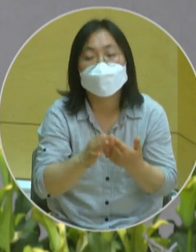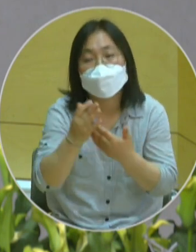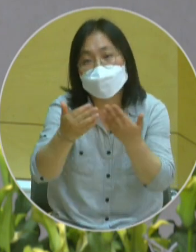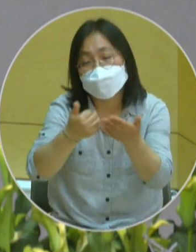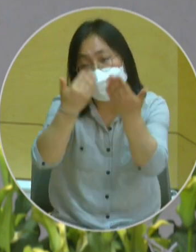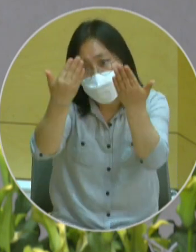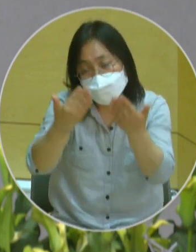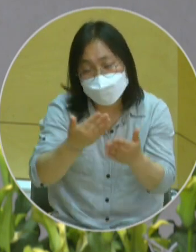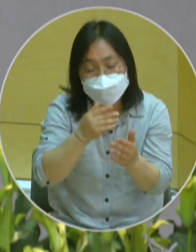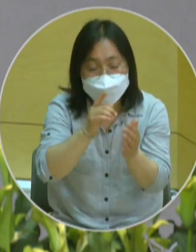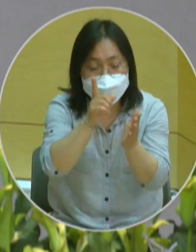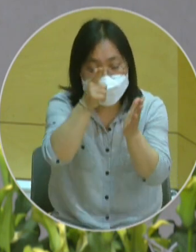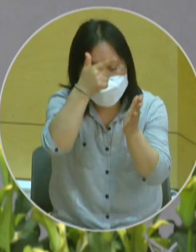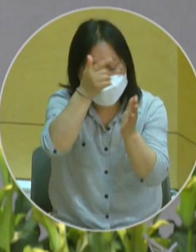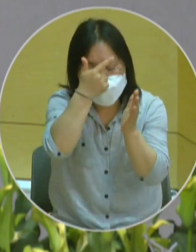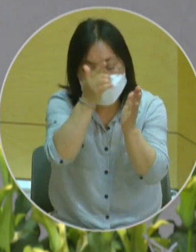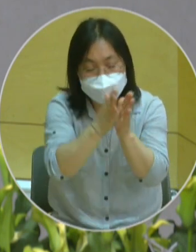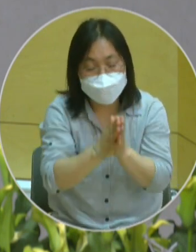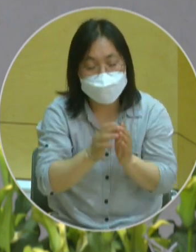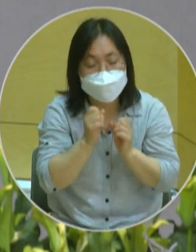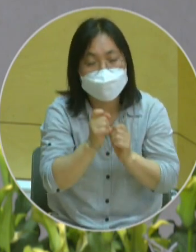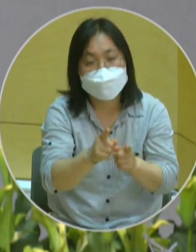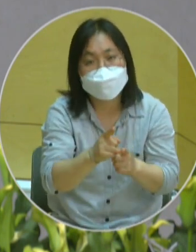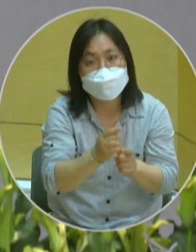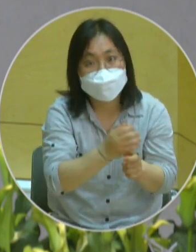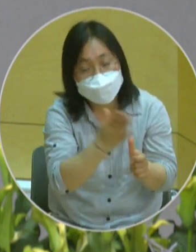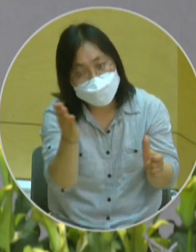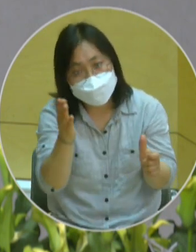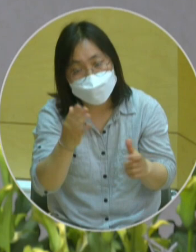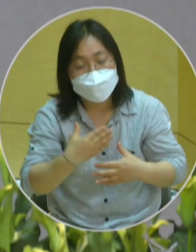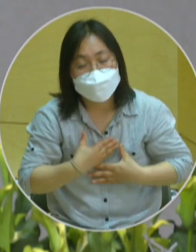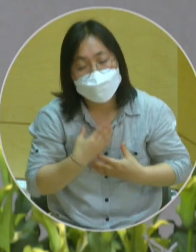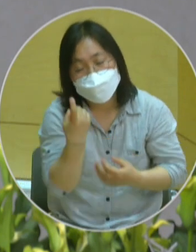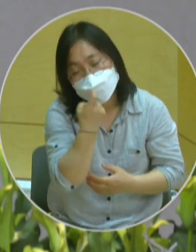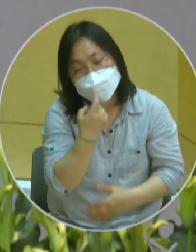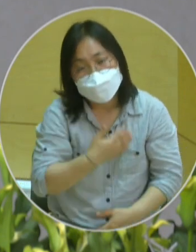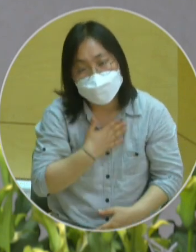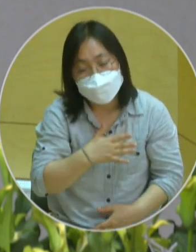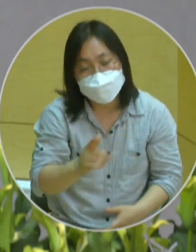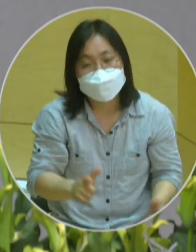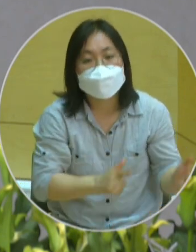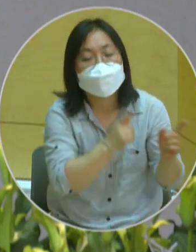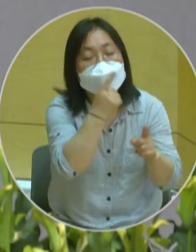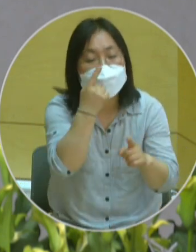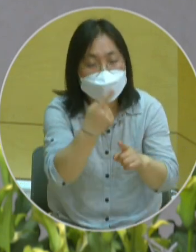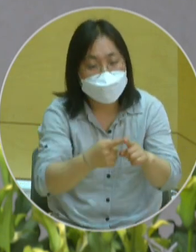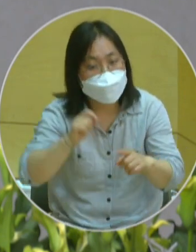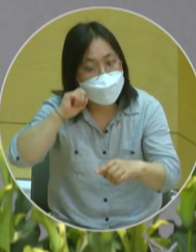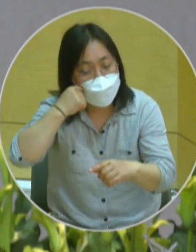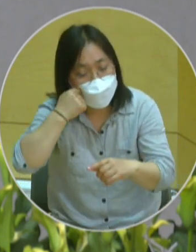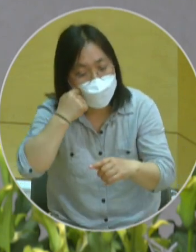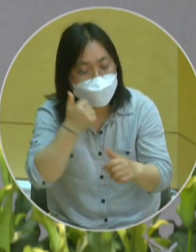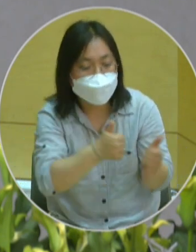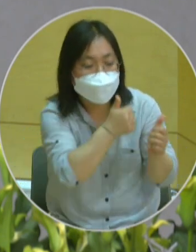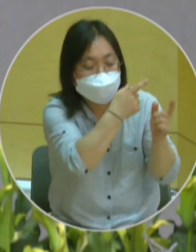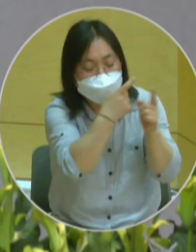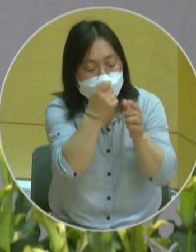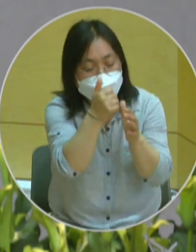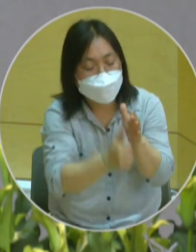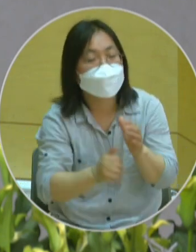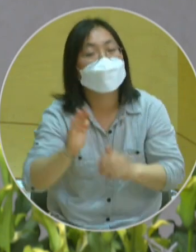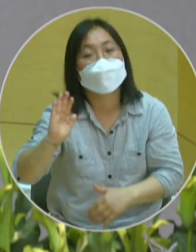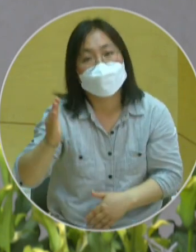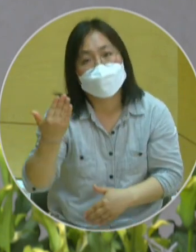기도의 기회를 놓치고 평안한 줄 알고 그냥 그대로 지나다가 그 어려움이 시험이 되는 경우가 적지 않다는 것입니다.